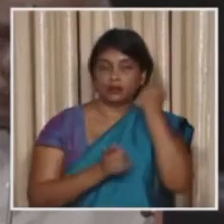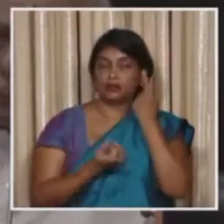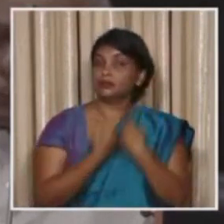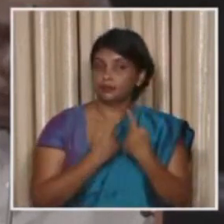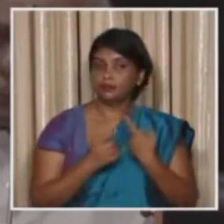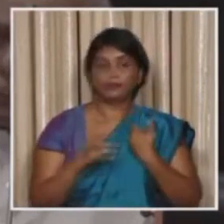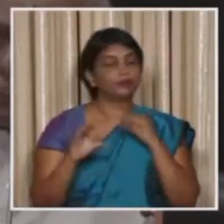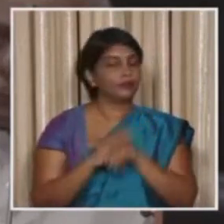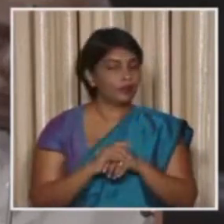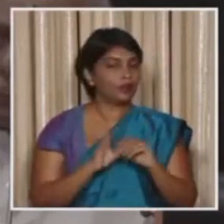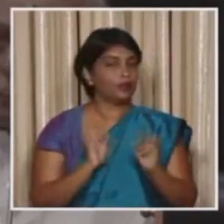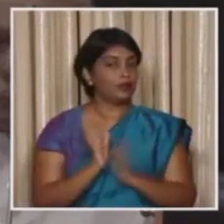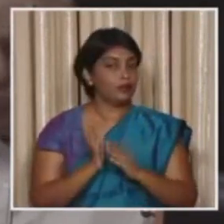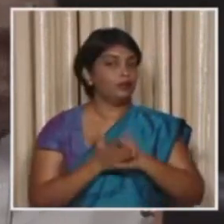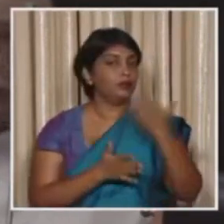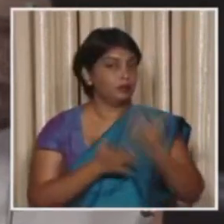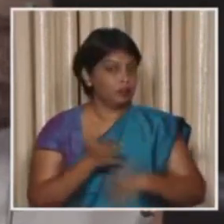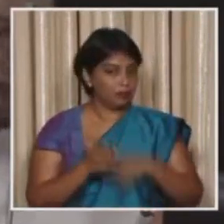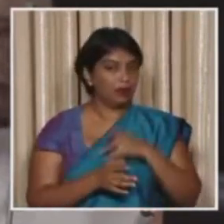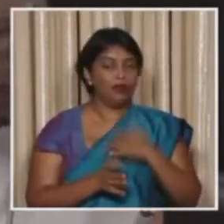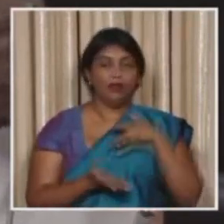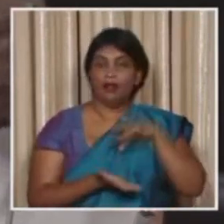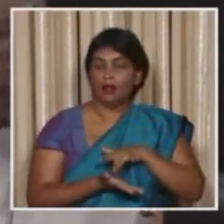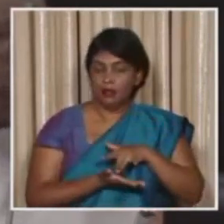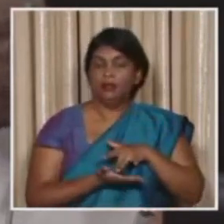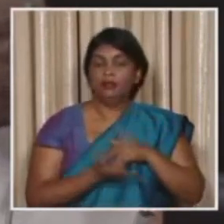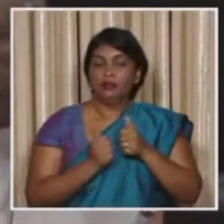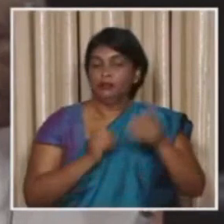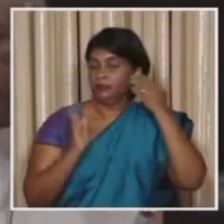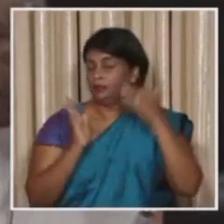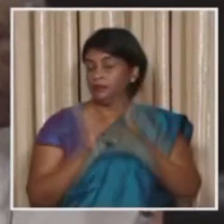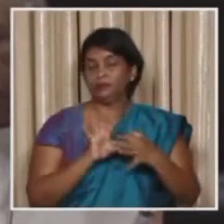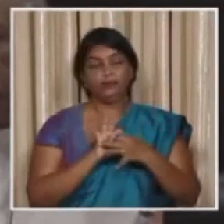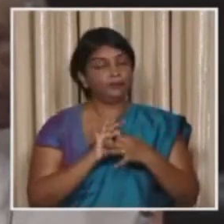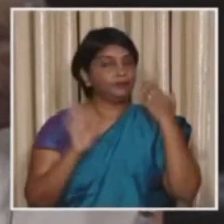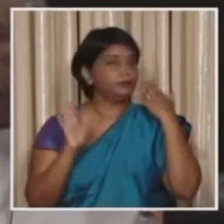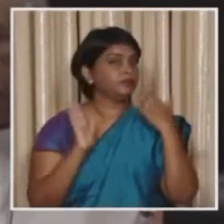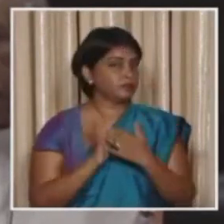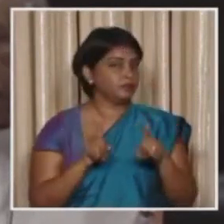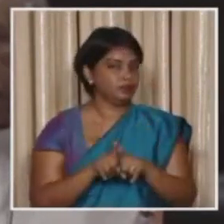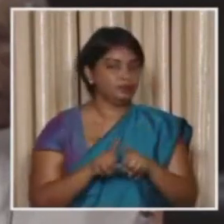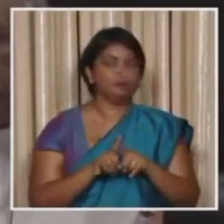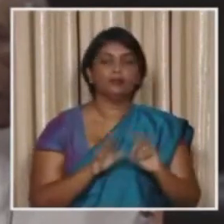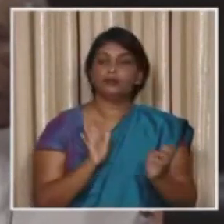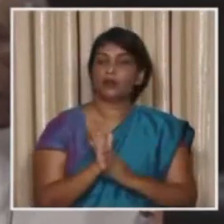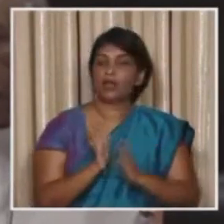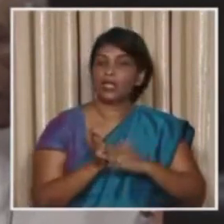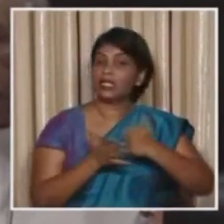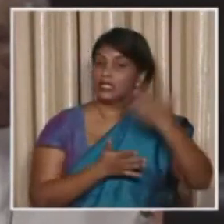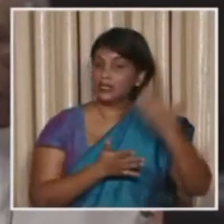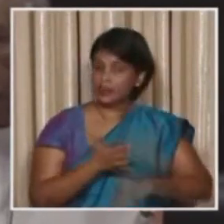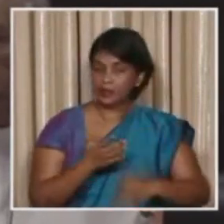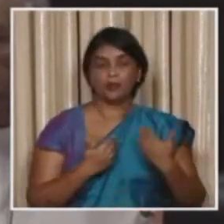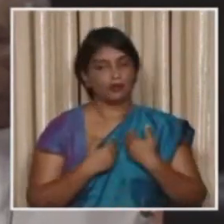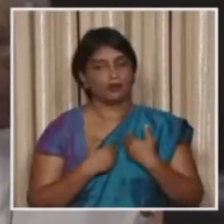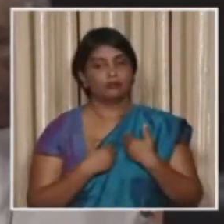සඳහා පත්කරන ලද කමිටුවේ වාර්තාවත් මධ්‍යම පරයන්ත සම්බන්ධතා පිළිබඳ අනු කාරක සභාවේ වාර්තාවත්